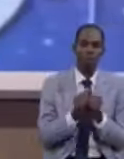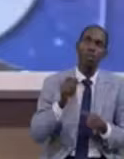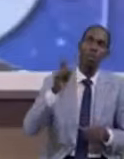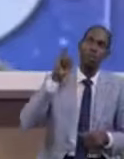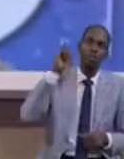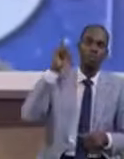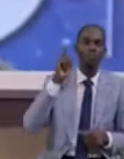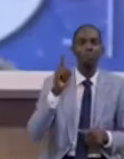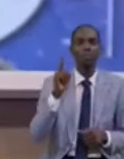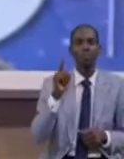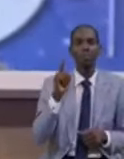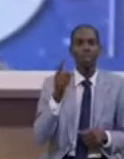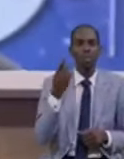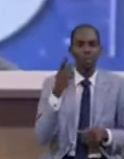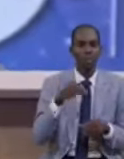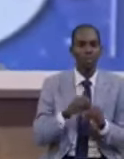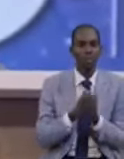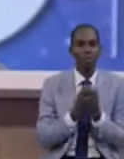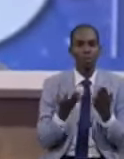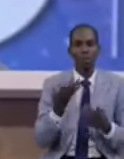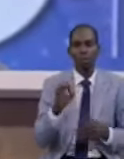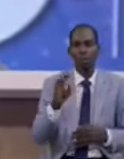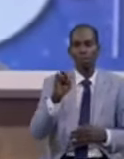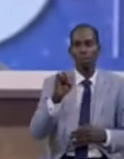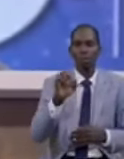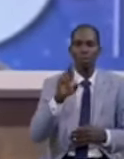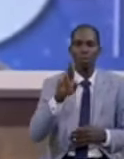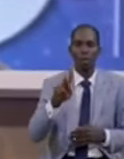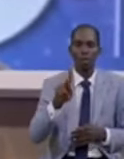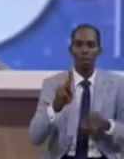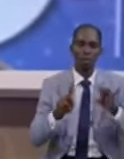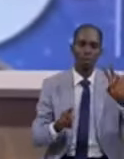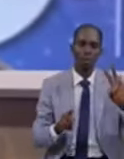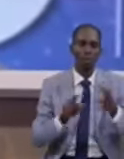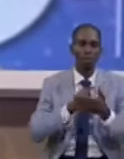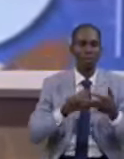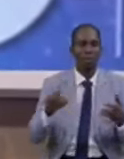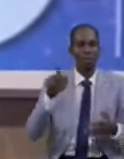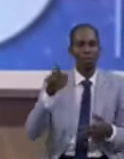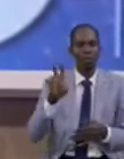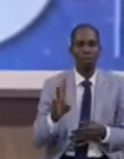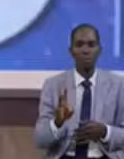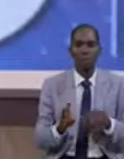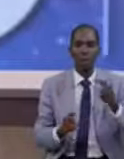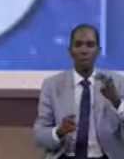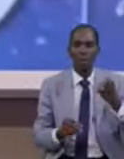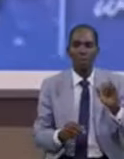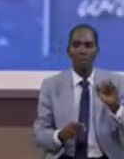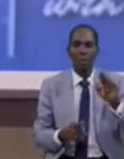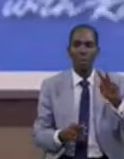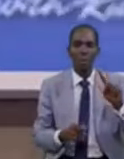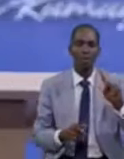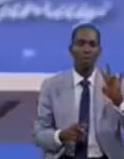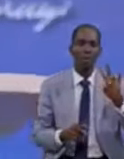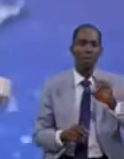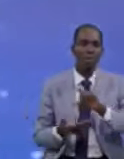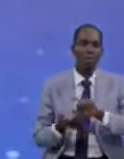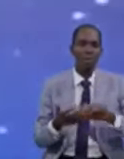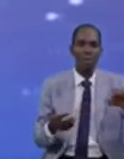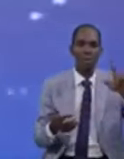lui Marc 7 verset Veret 37 là-bas Marc 7 verset